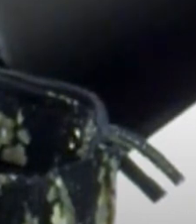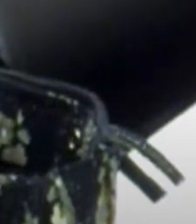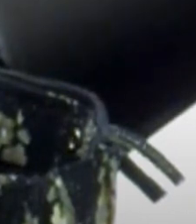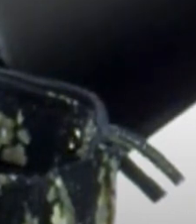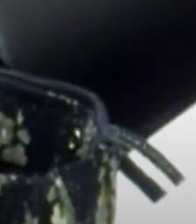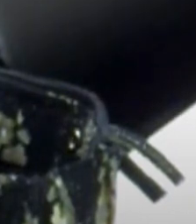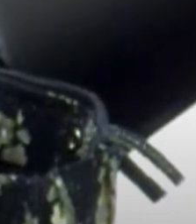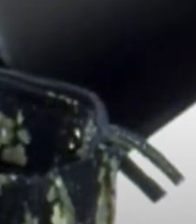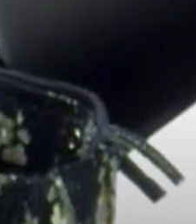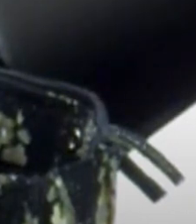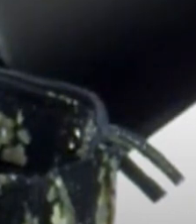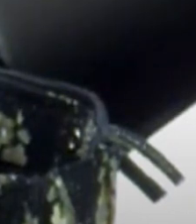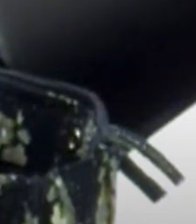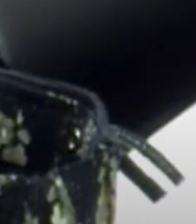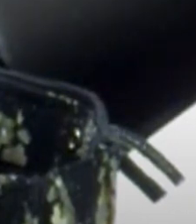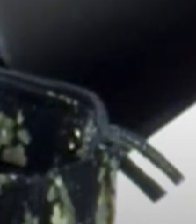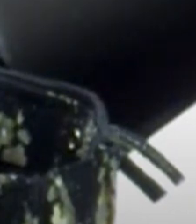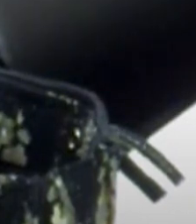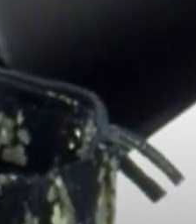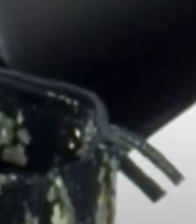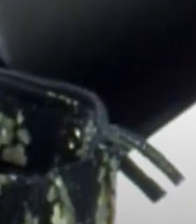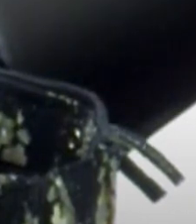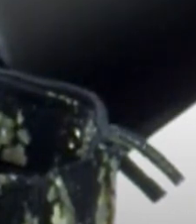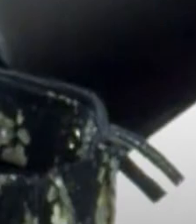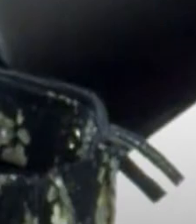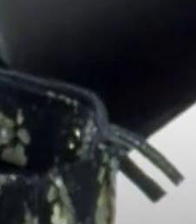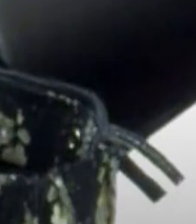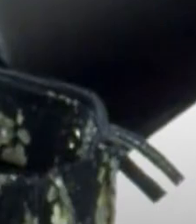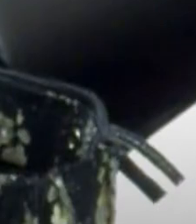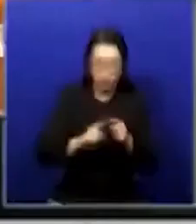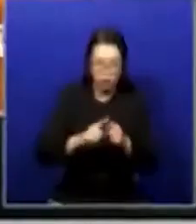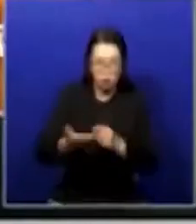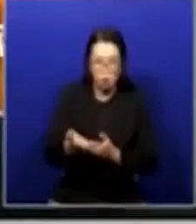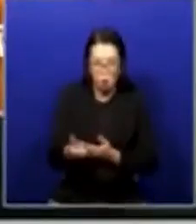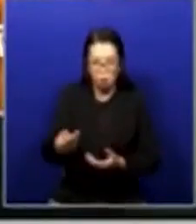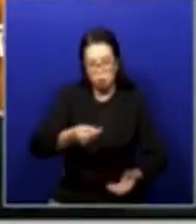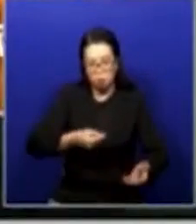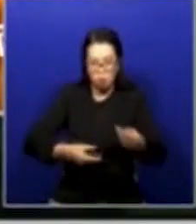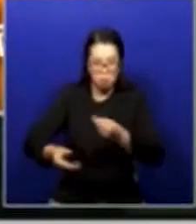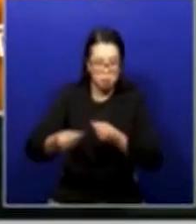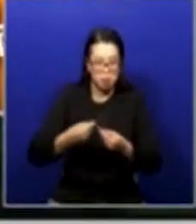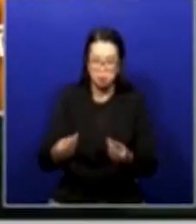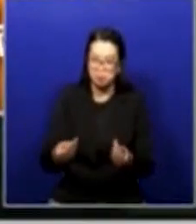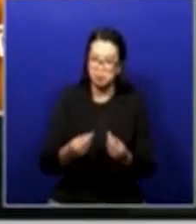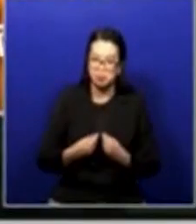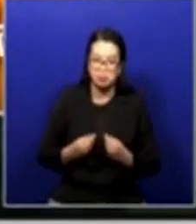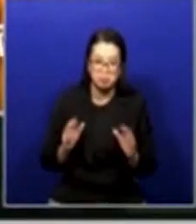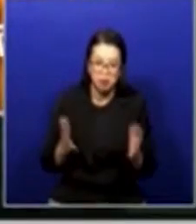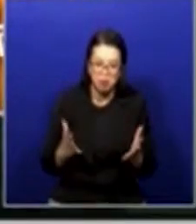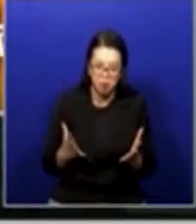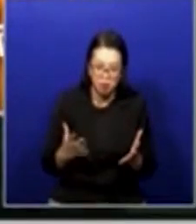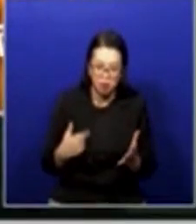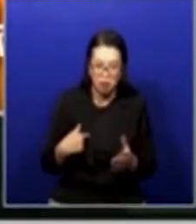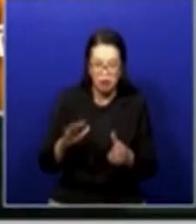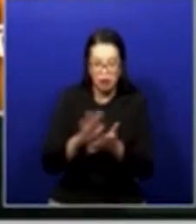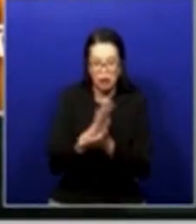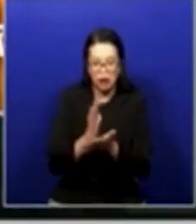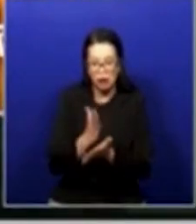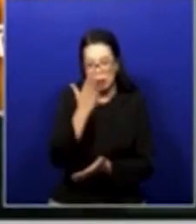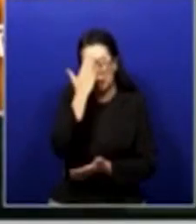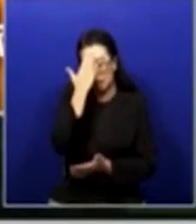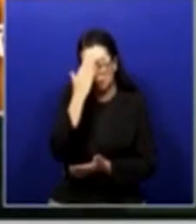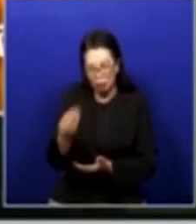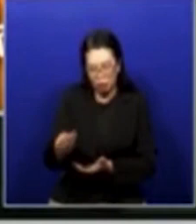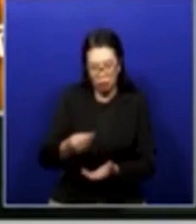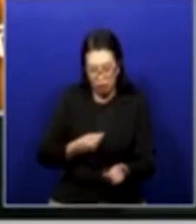ะเอกสารมากมายที่เราขอไปก็ไม่ได้รับเอกสารบางอย่างก็มาเฉพาะหน้าและ